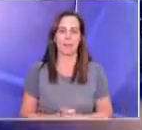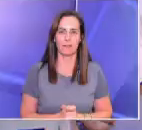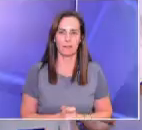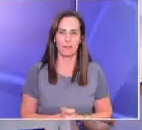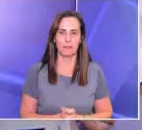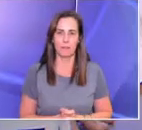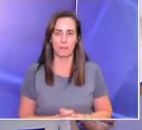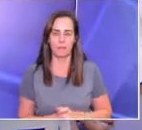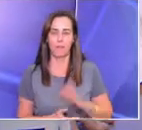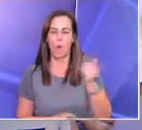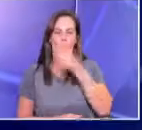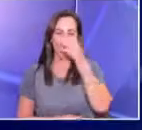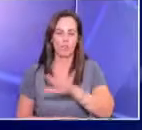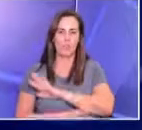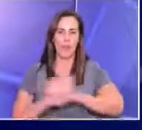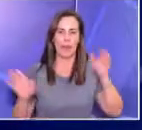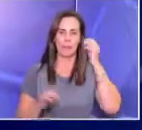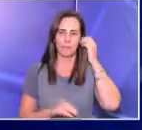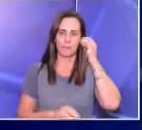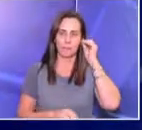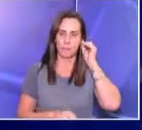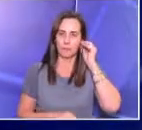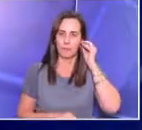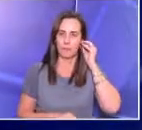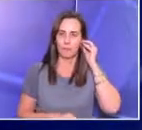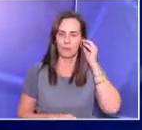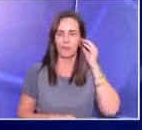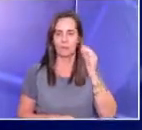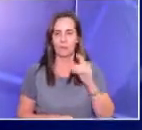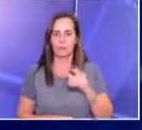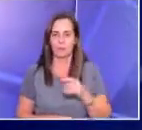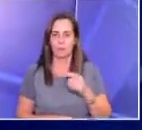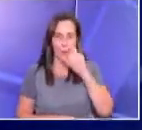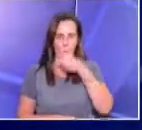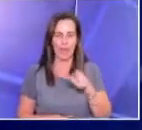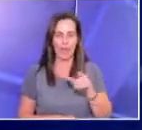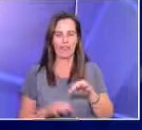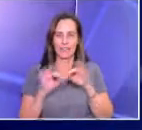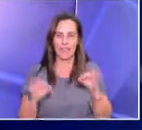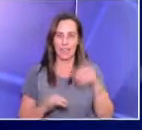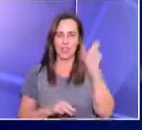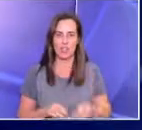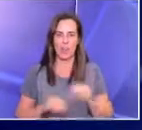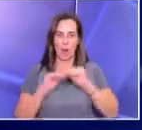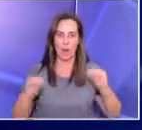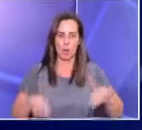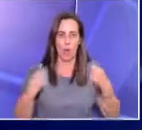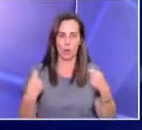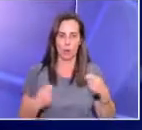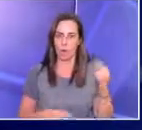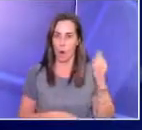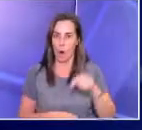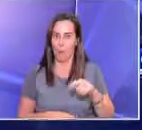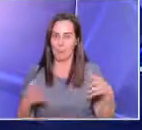יעזוב, יש לו... הוא לא יעזוב בחיים. למה? את מי? כי הוא... חולדאי? תשמע, חולדאי התחיל כאיש חינוך. הוא